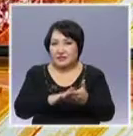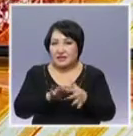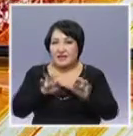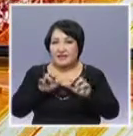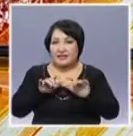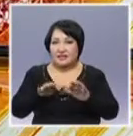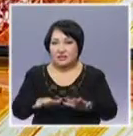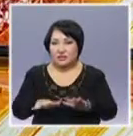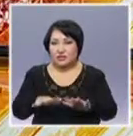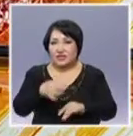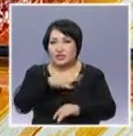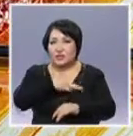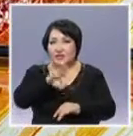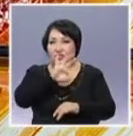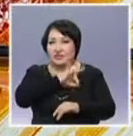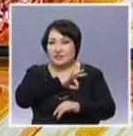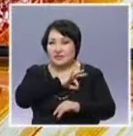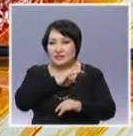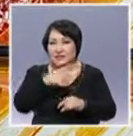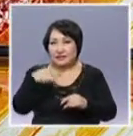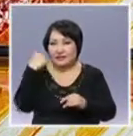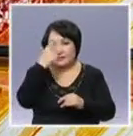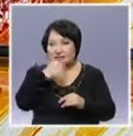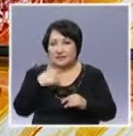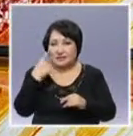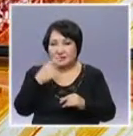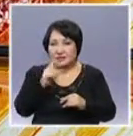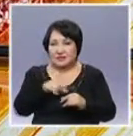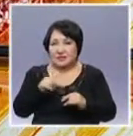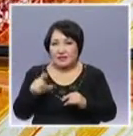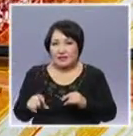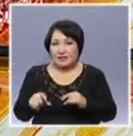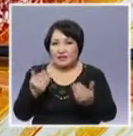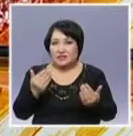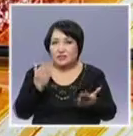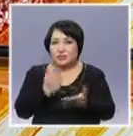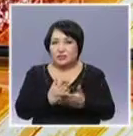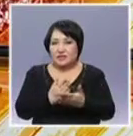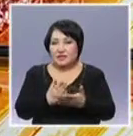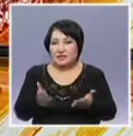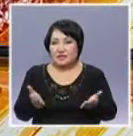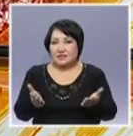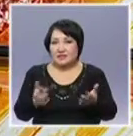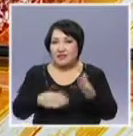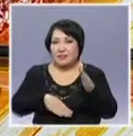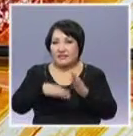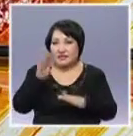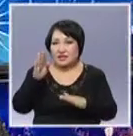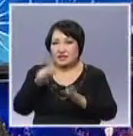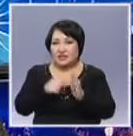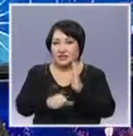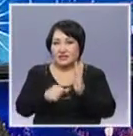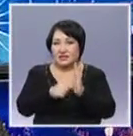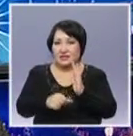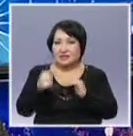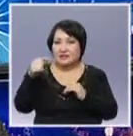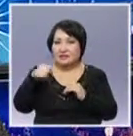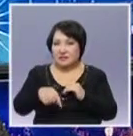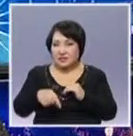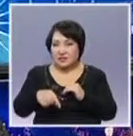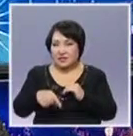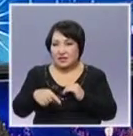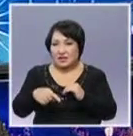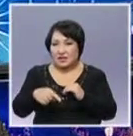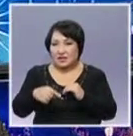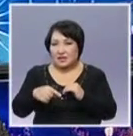действующих юридических лиц сейчас, получается, превышает 60 тысяч.